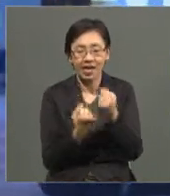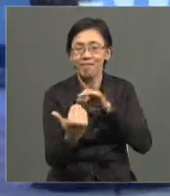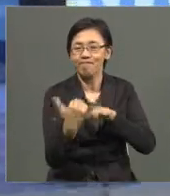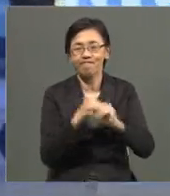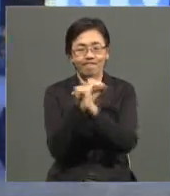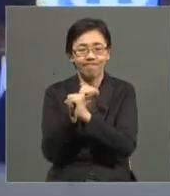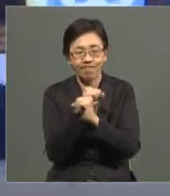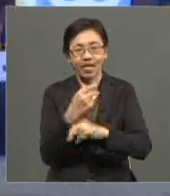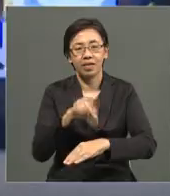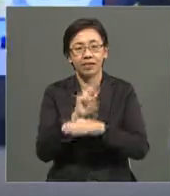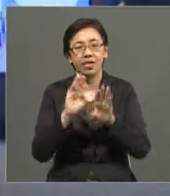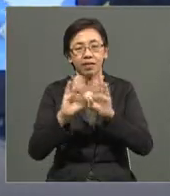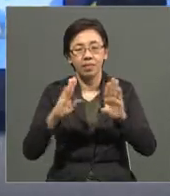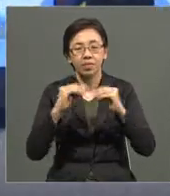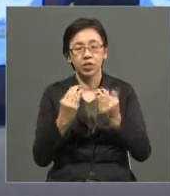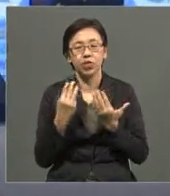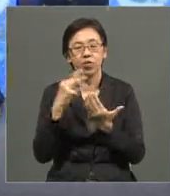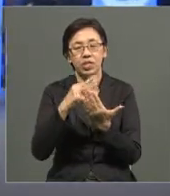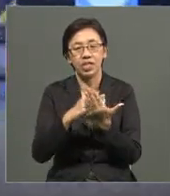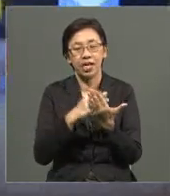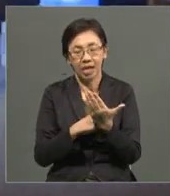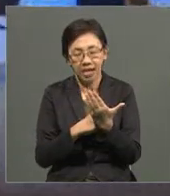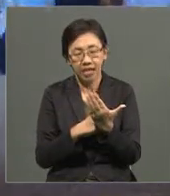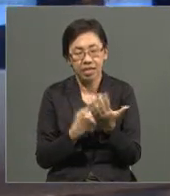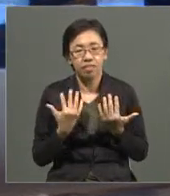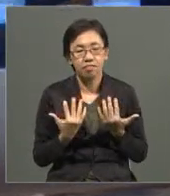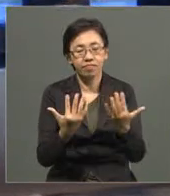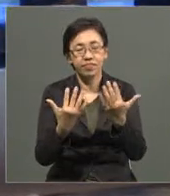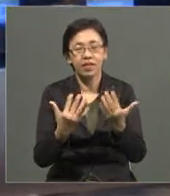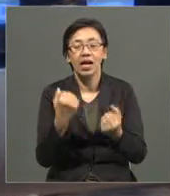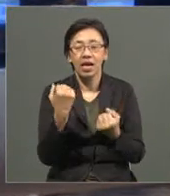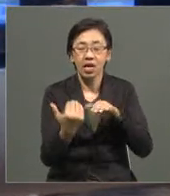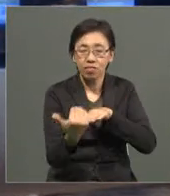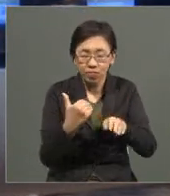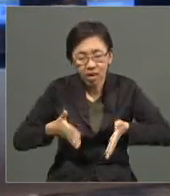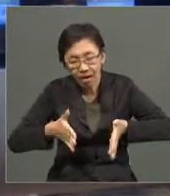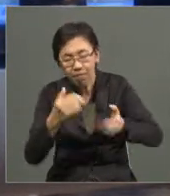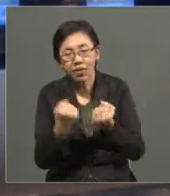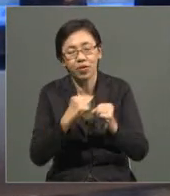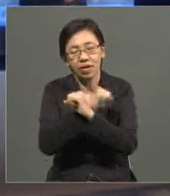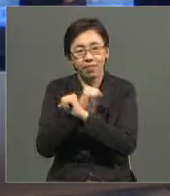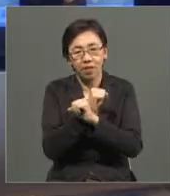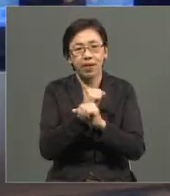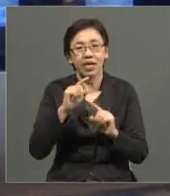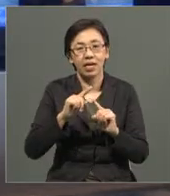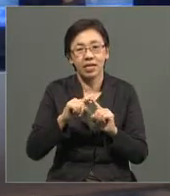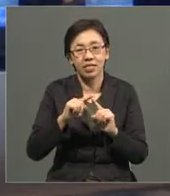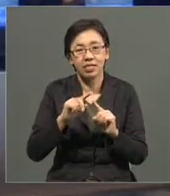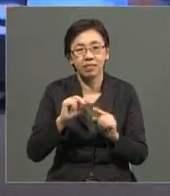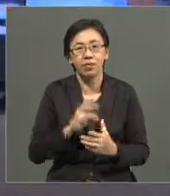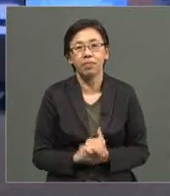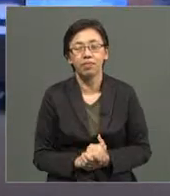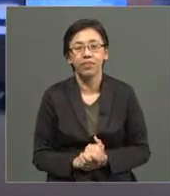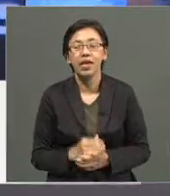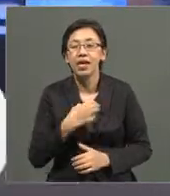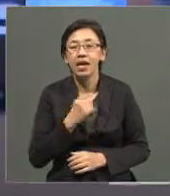เป็นประธานเปิดงานสัมมนาวิชาการระดับชาติเรื่องความปลอดภัยทางถนนครั้งที่16สารพลังเข้มแข็งสร้าง